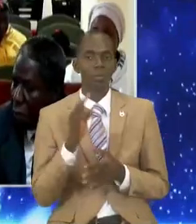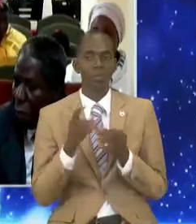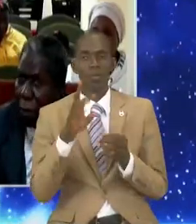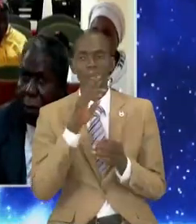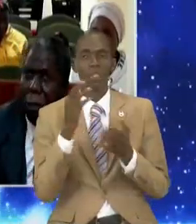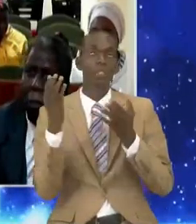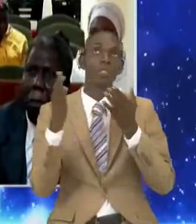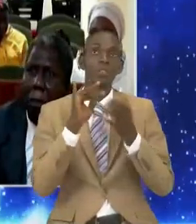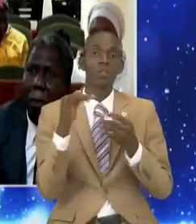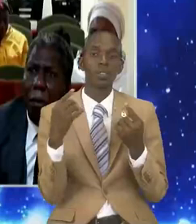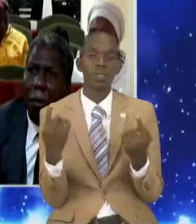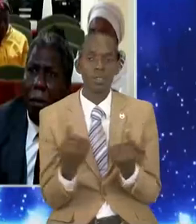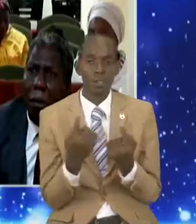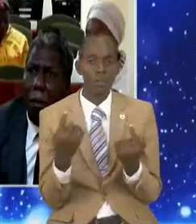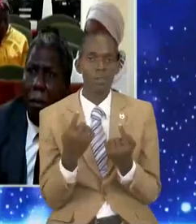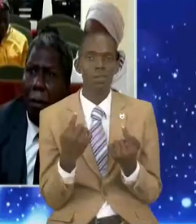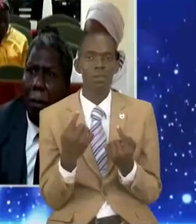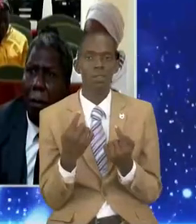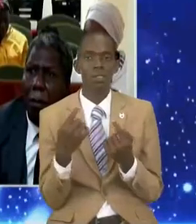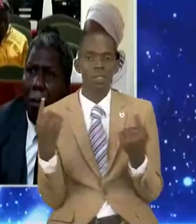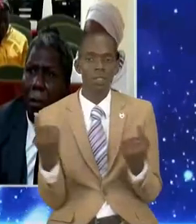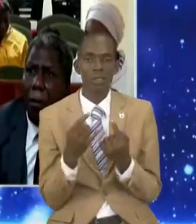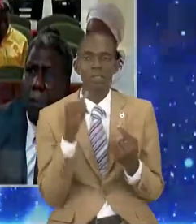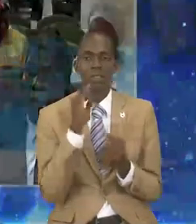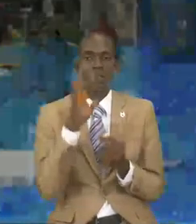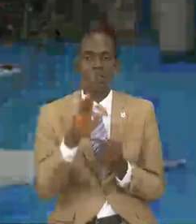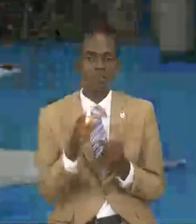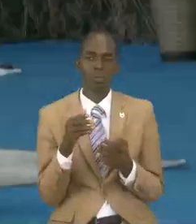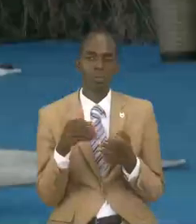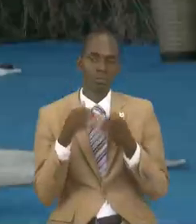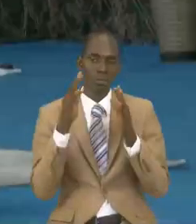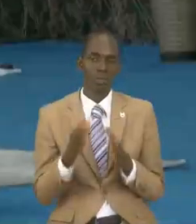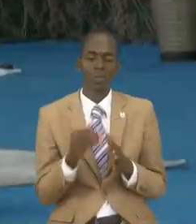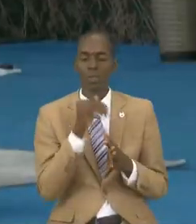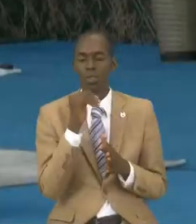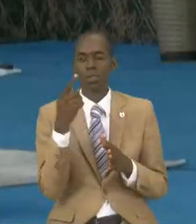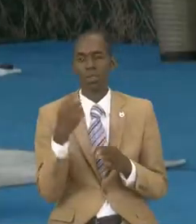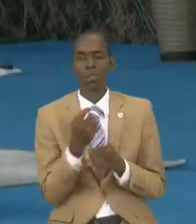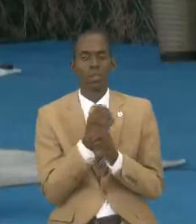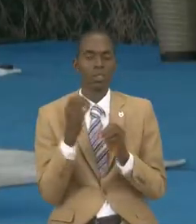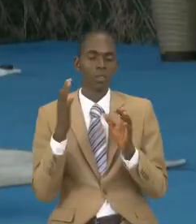tu sers le péché est ton maître, pas ton sauveur.